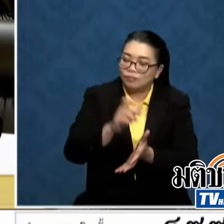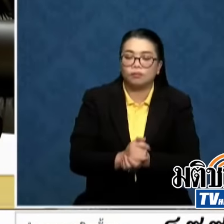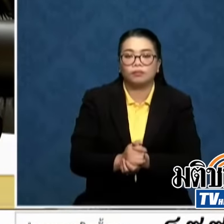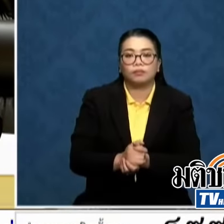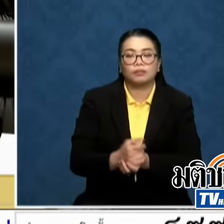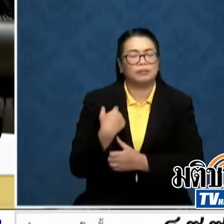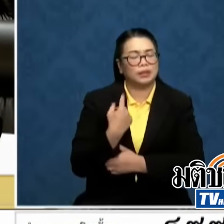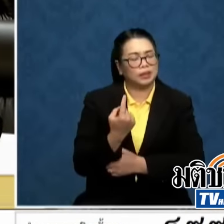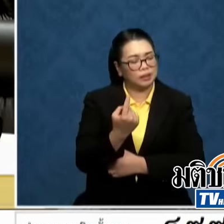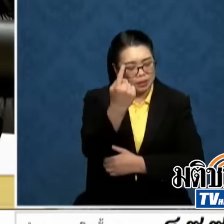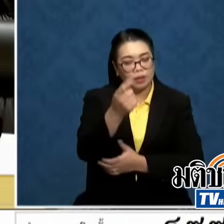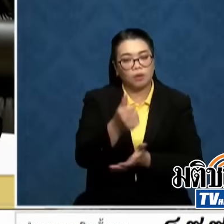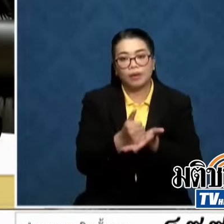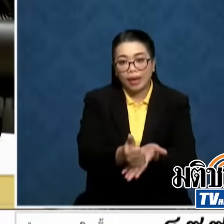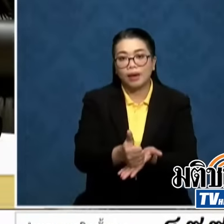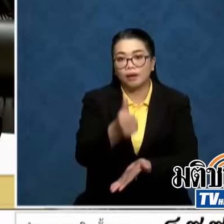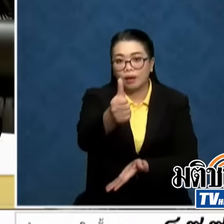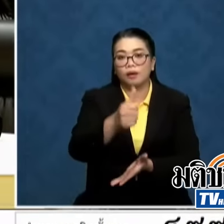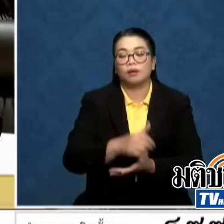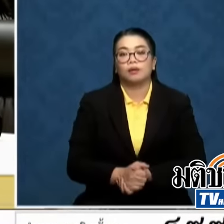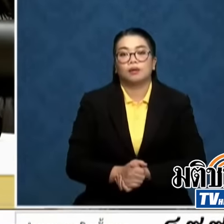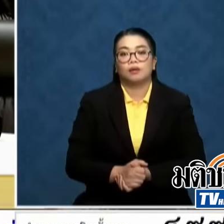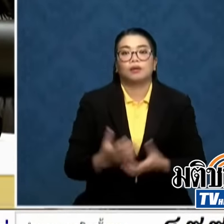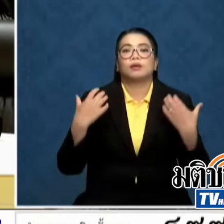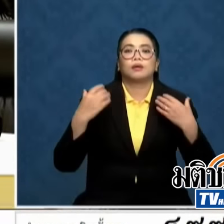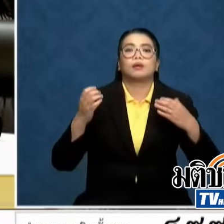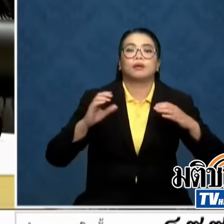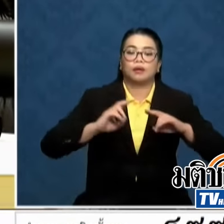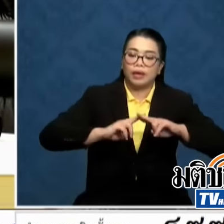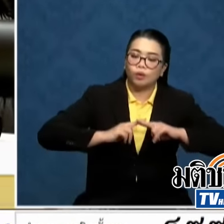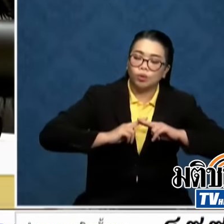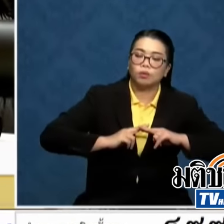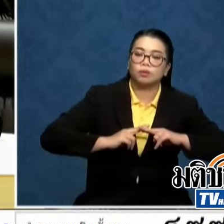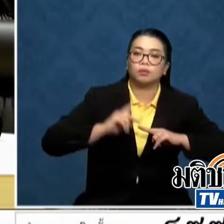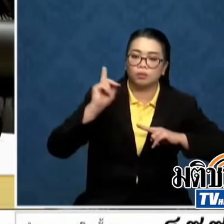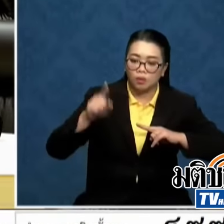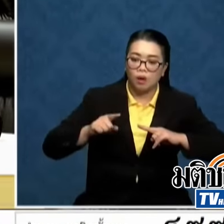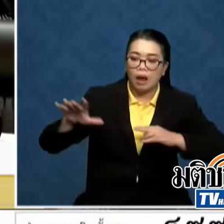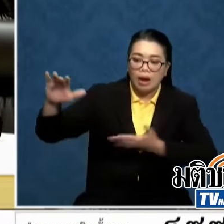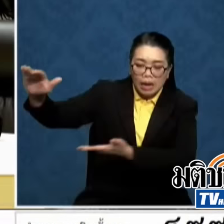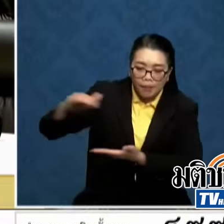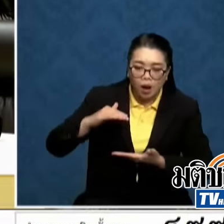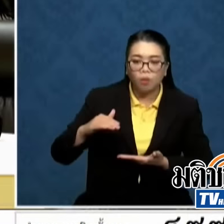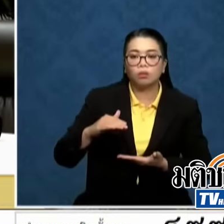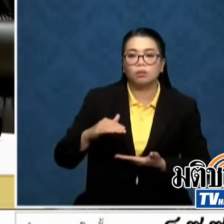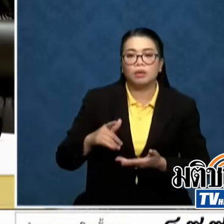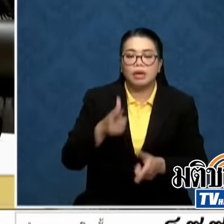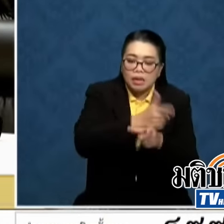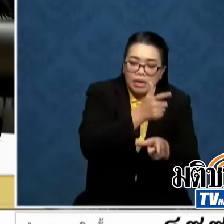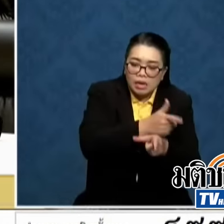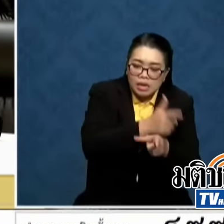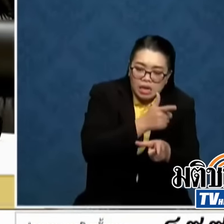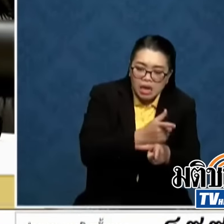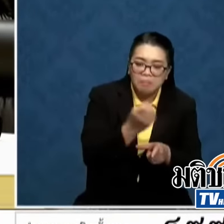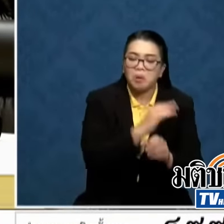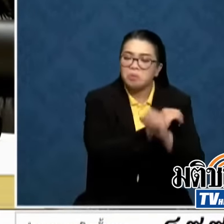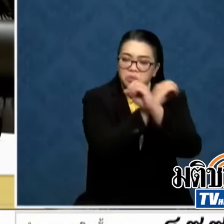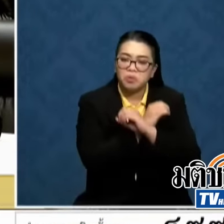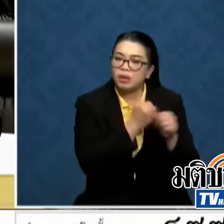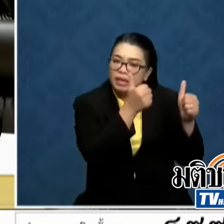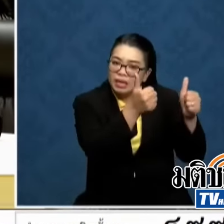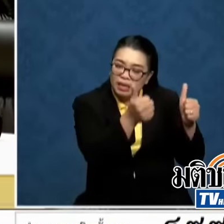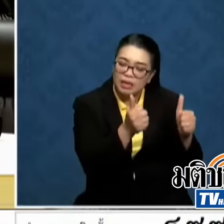เดียวที่จะสามารถดำเนินการได้ก็คือภาคเอกชนที่เขานำเข้ามาบ้างละที่เขาเลี้ยงด้วยความปลอดภัยบ้างละ